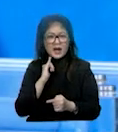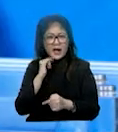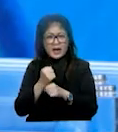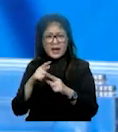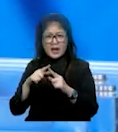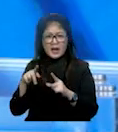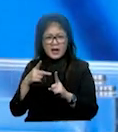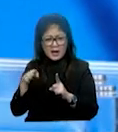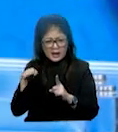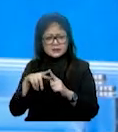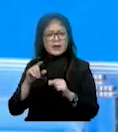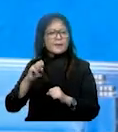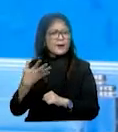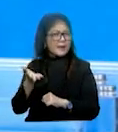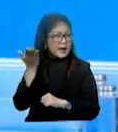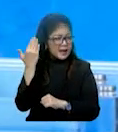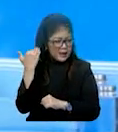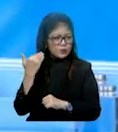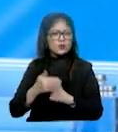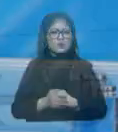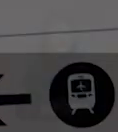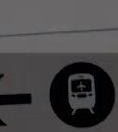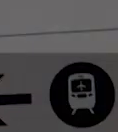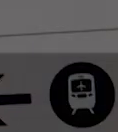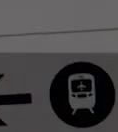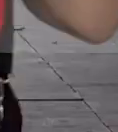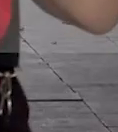Gaza beberapa hari lalu?